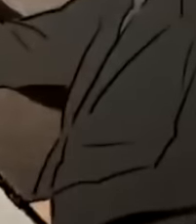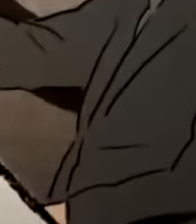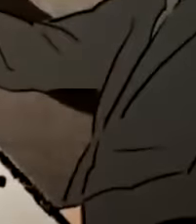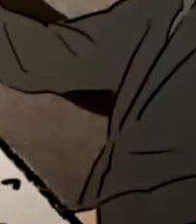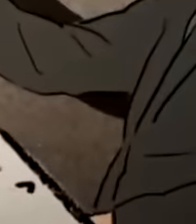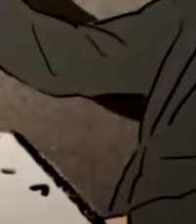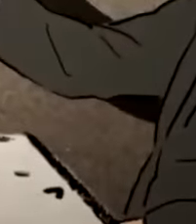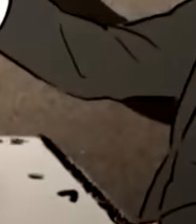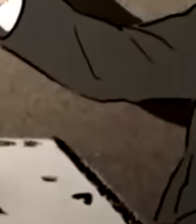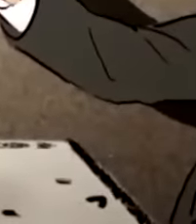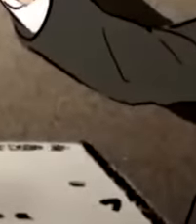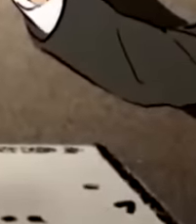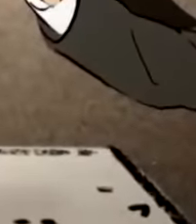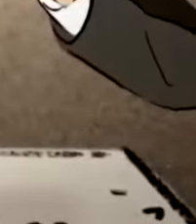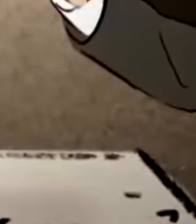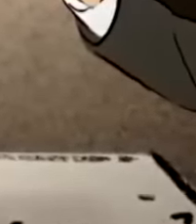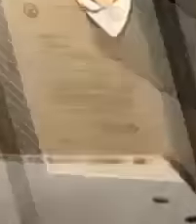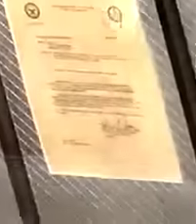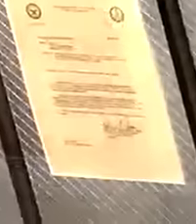걸로